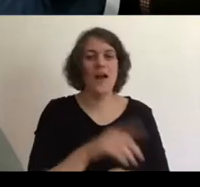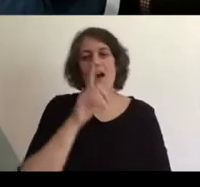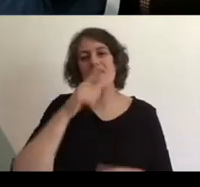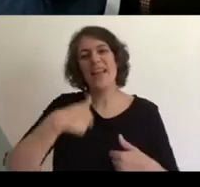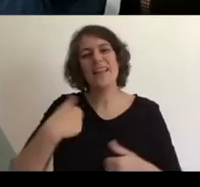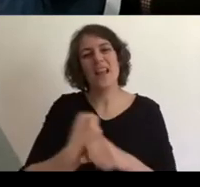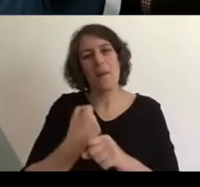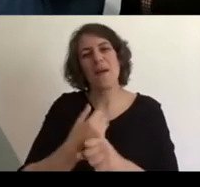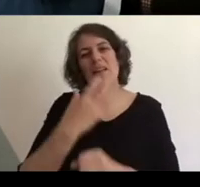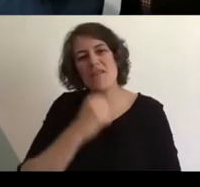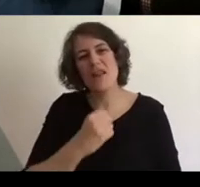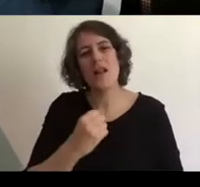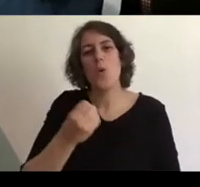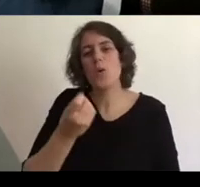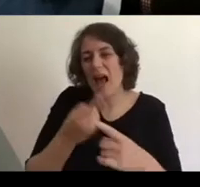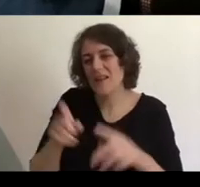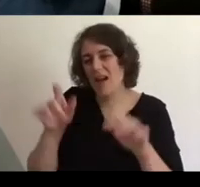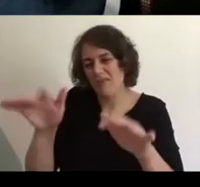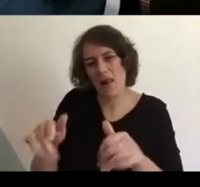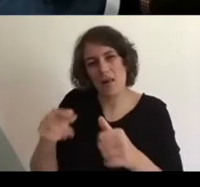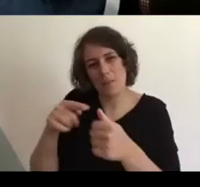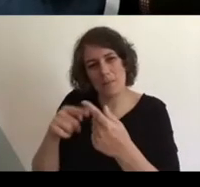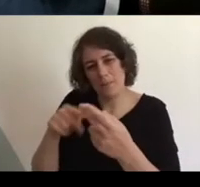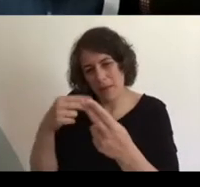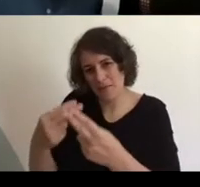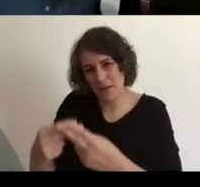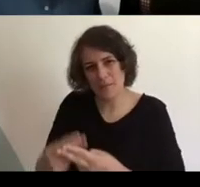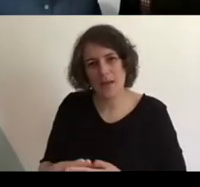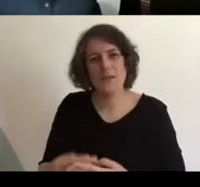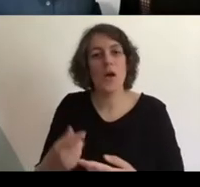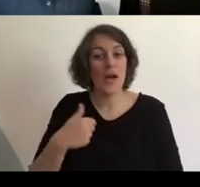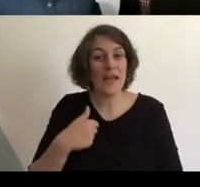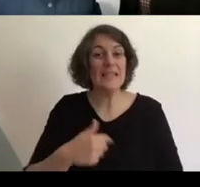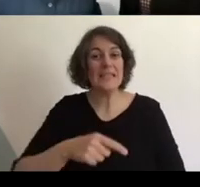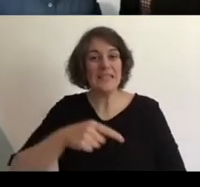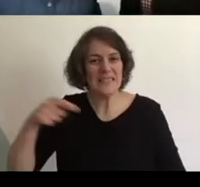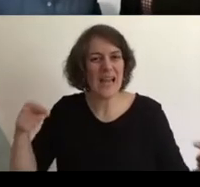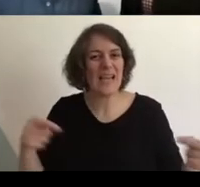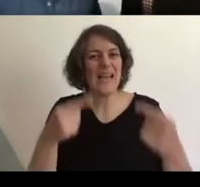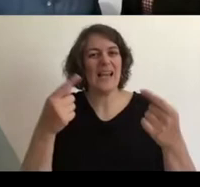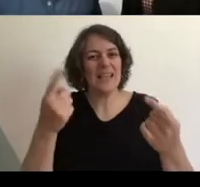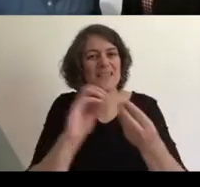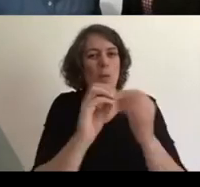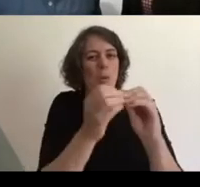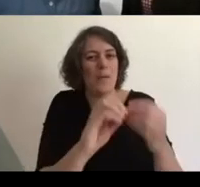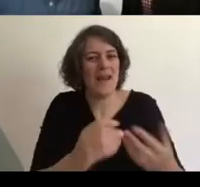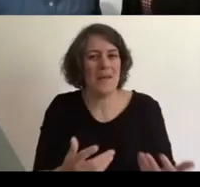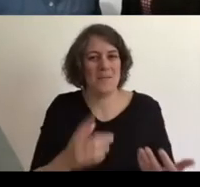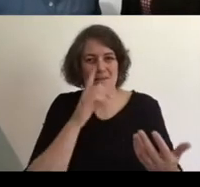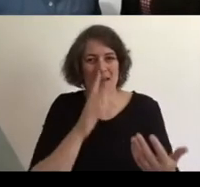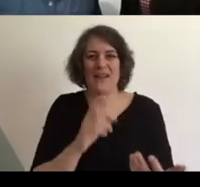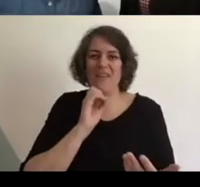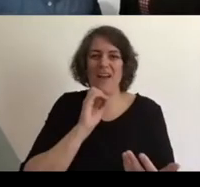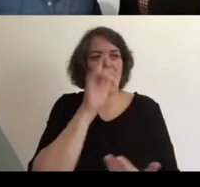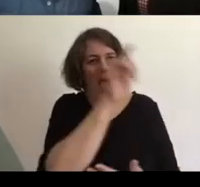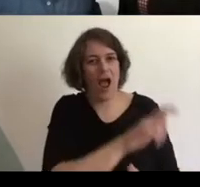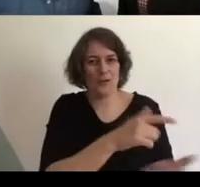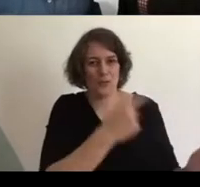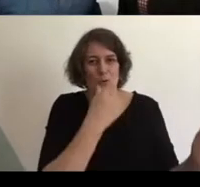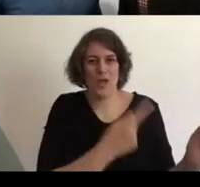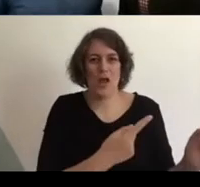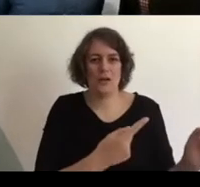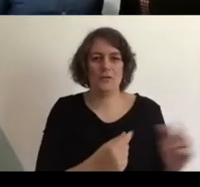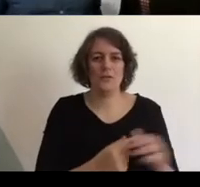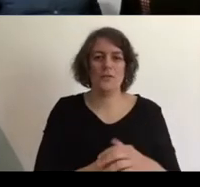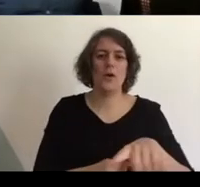und wenn es sonst alles passt, wenn ich dann dagegen vorgehe, das ist doch genau die Problematik dahinter. Naja, also, du bekommst ihn ja